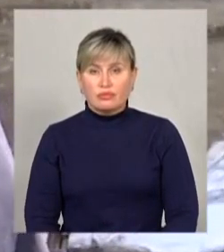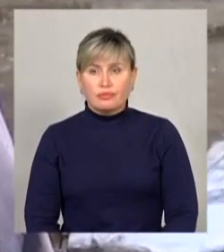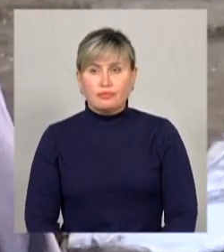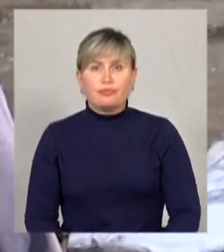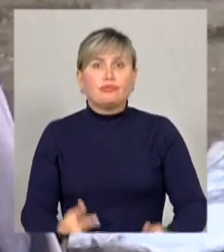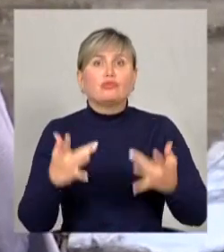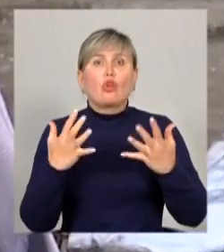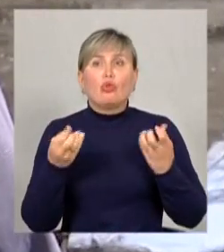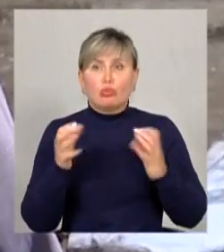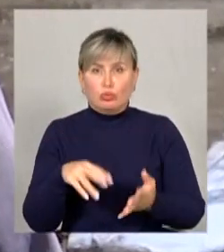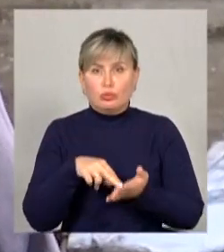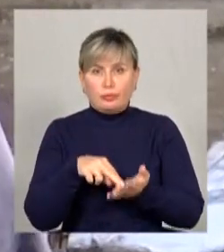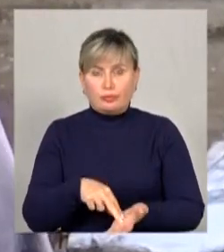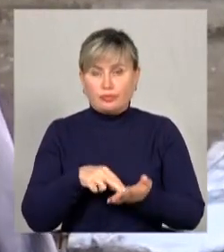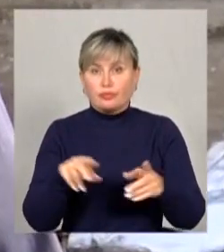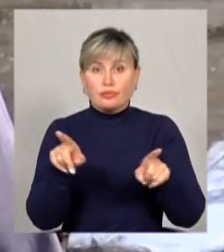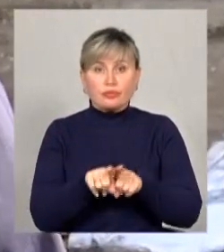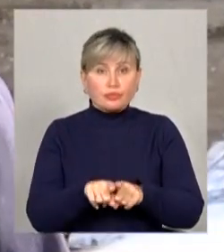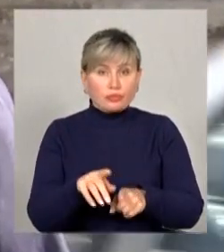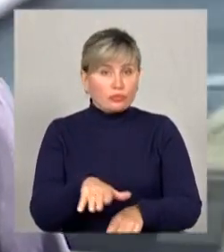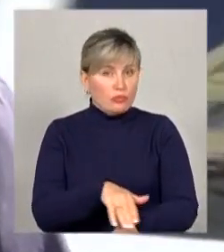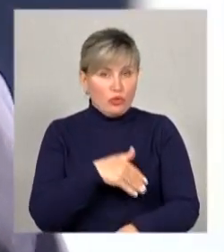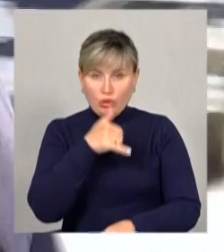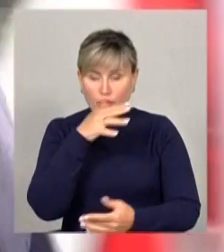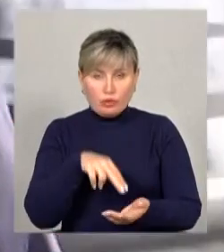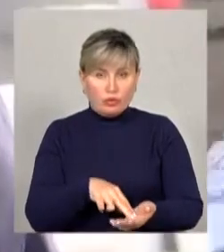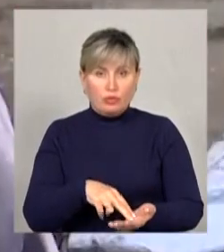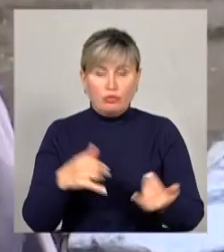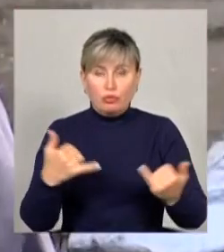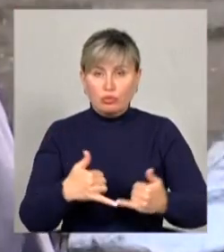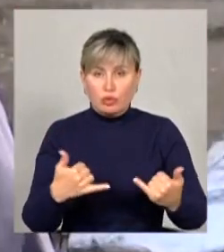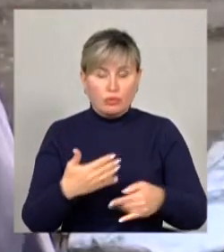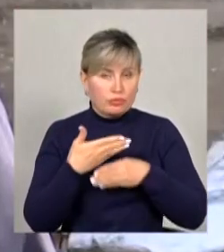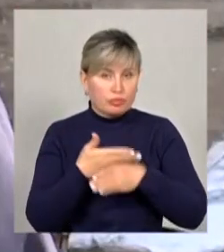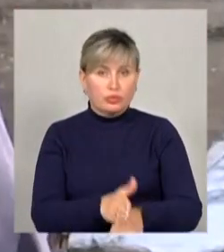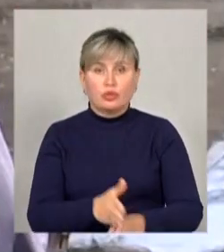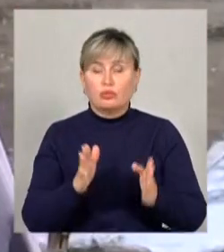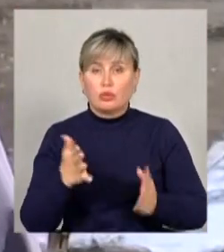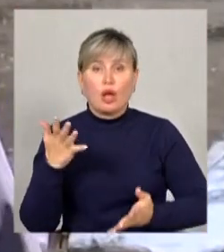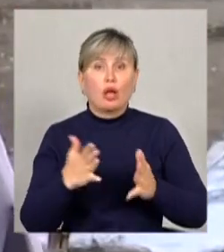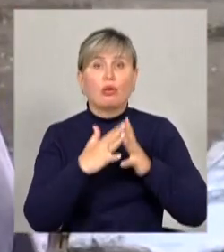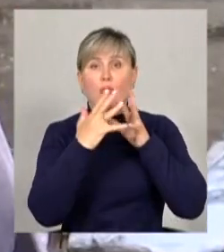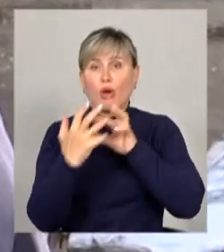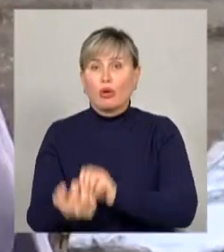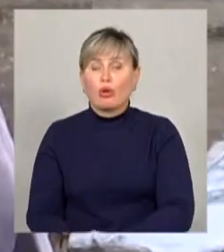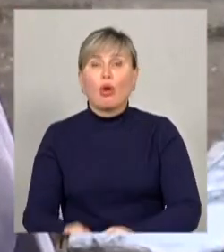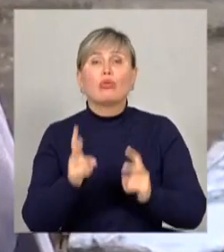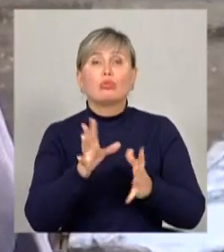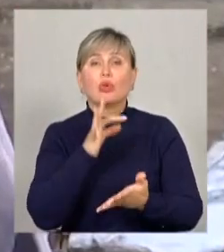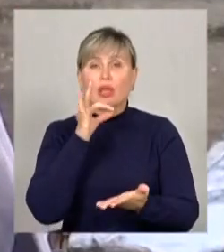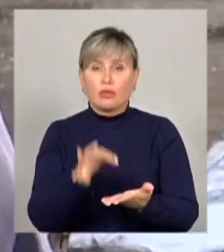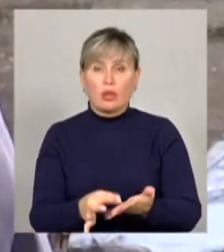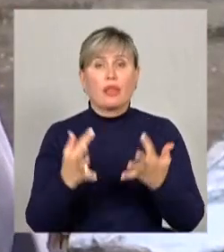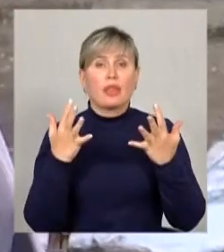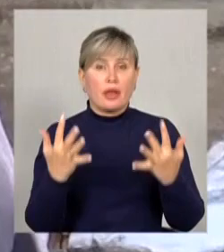Сколько он еще простоит? В таком состоянии долго не продержится. Весь фундамент разваливается. А если дом рухнет, кто будет отвечать?